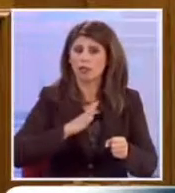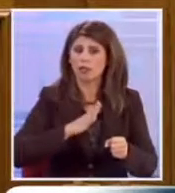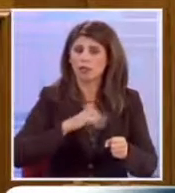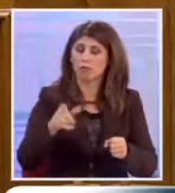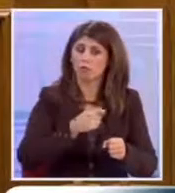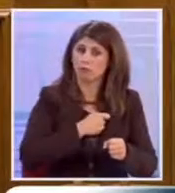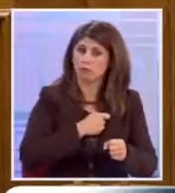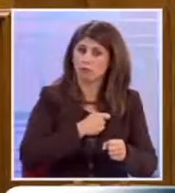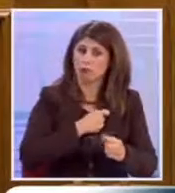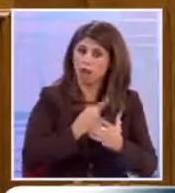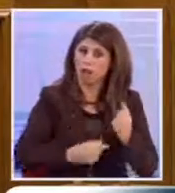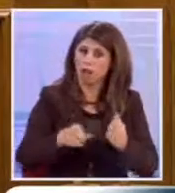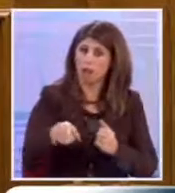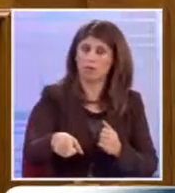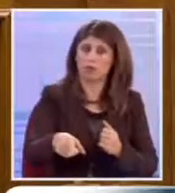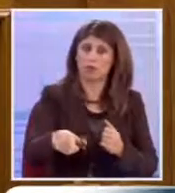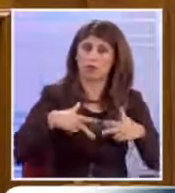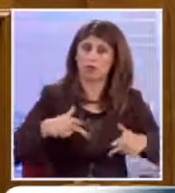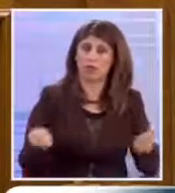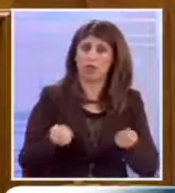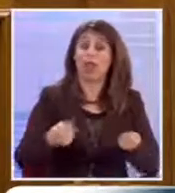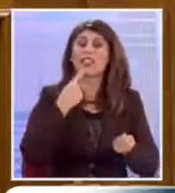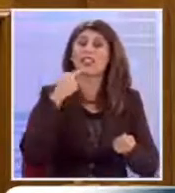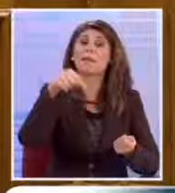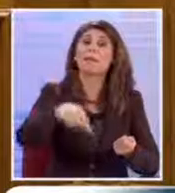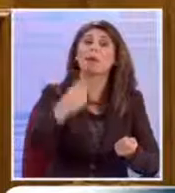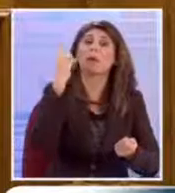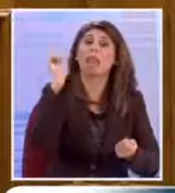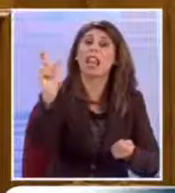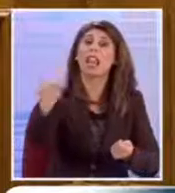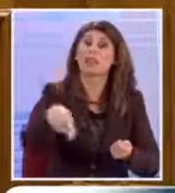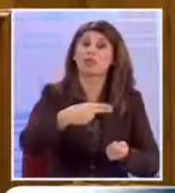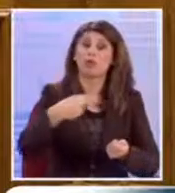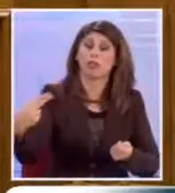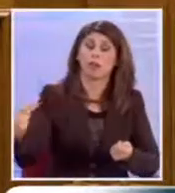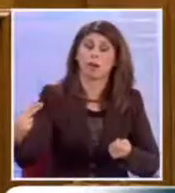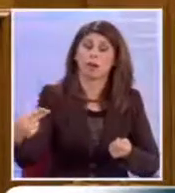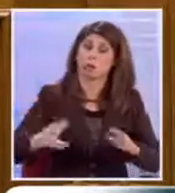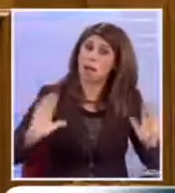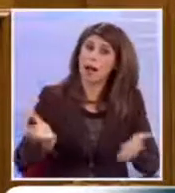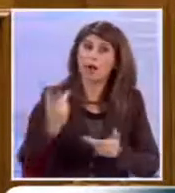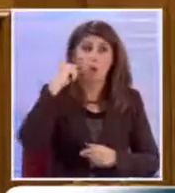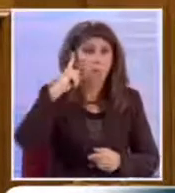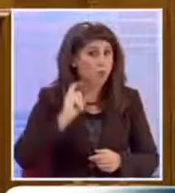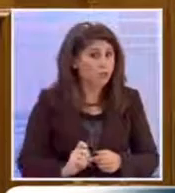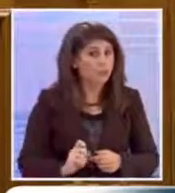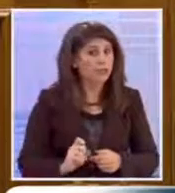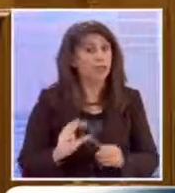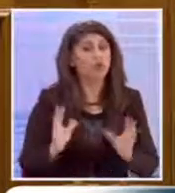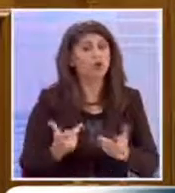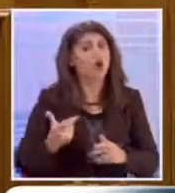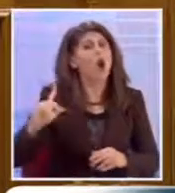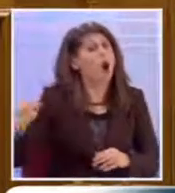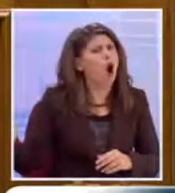Υπουργείου Εργασίας να μην πάρει θέση, να πει μια κουβέντα πάνω από αυτό το βήμα για αυτό το συγκεκριμένο ζήτημα. Παρόλο που γνωρίζουμε ότι όλες